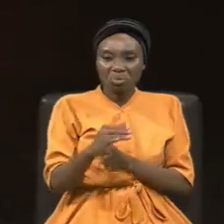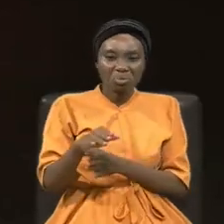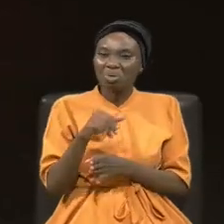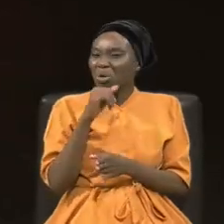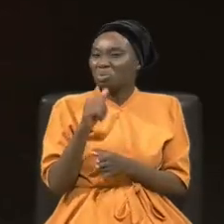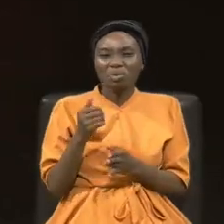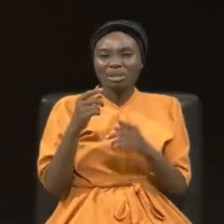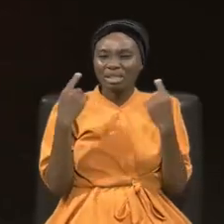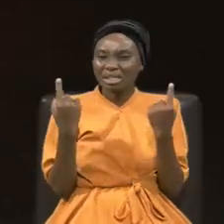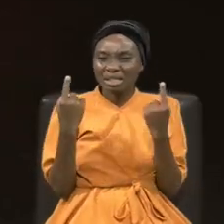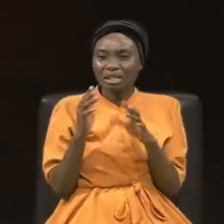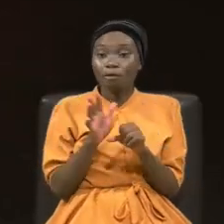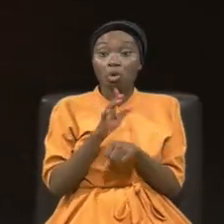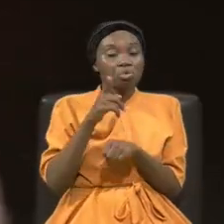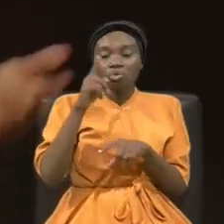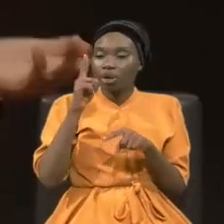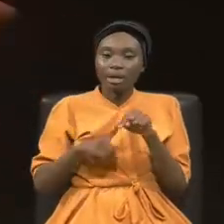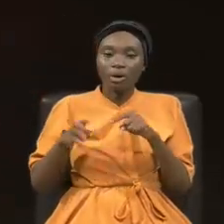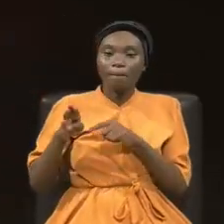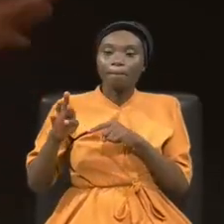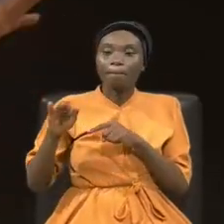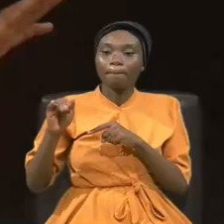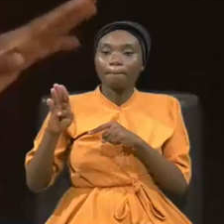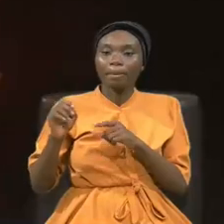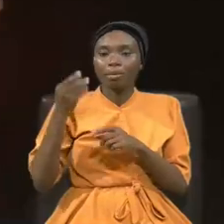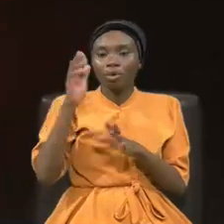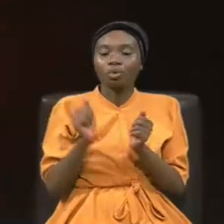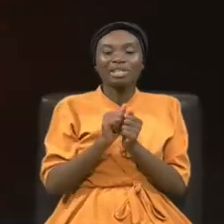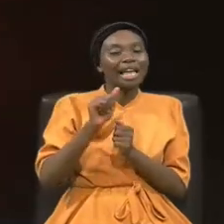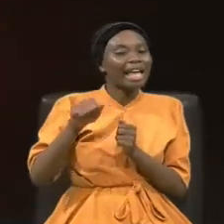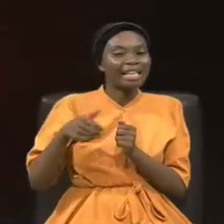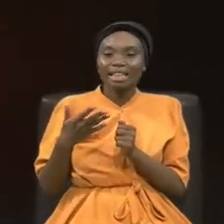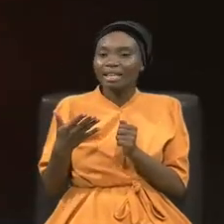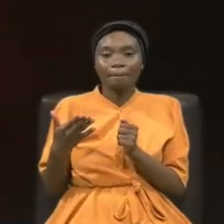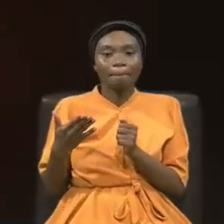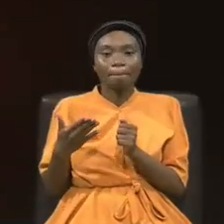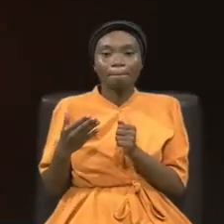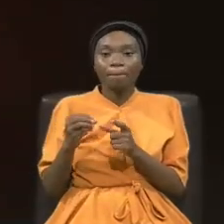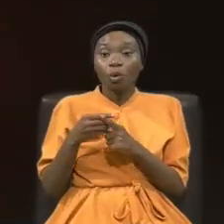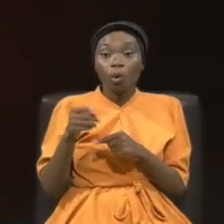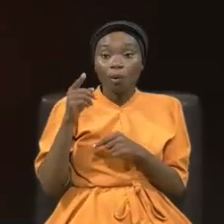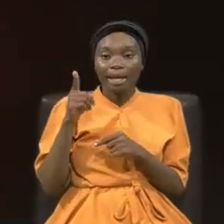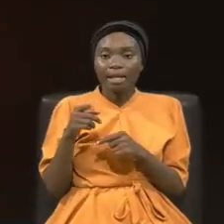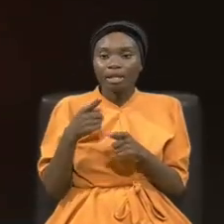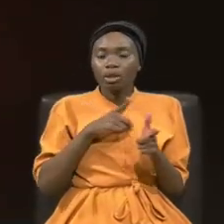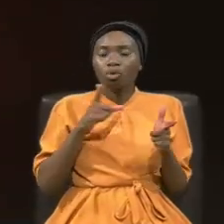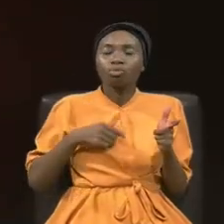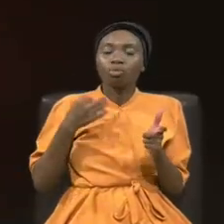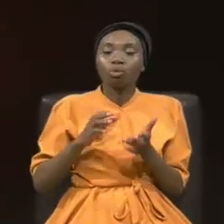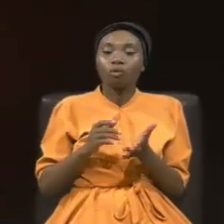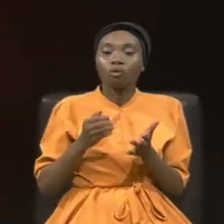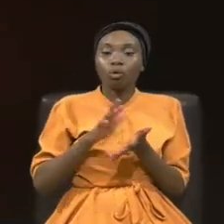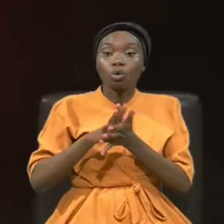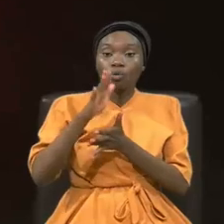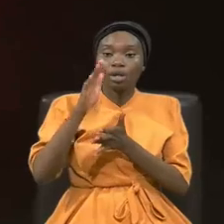méchante, malicieuse, mauvaise, pécheresse, vous ne pouvez pas corrompre Dieu avec quelque chose parce qu'il est le Seigneur de